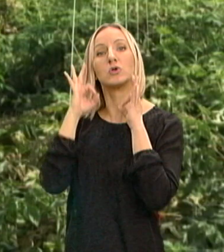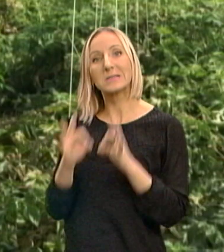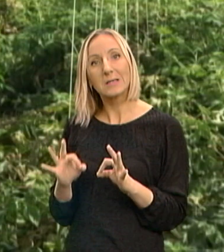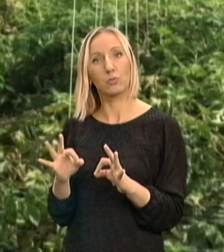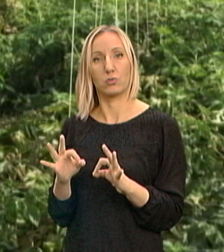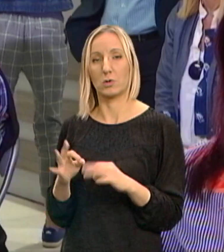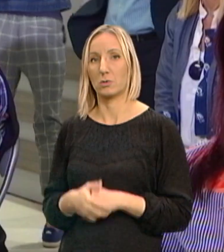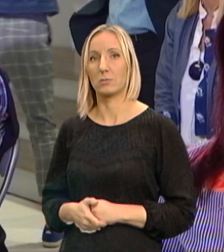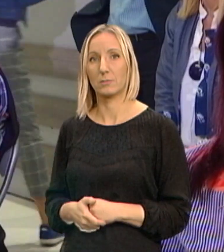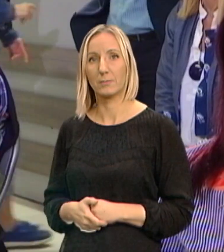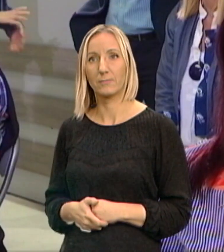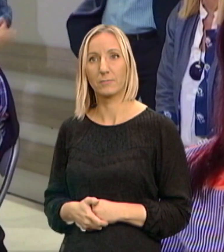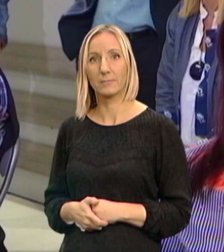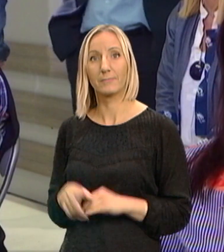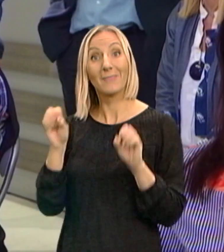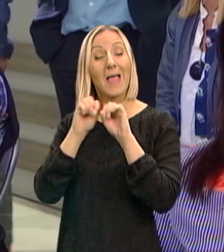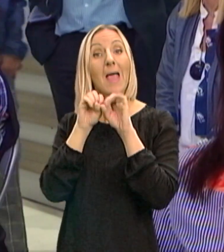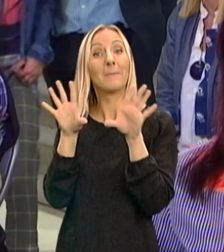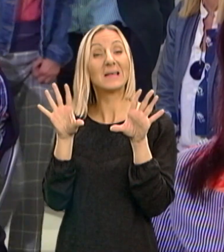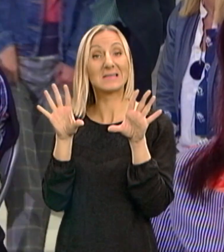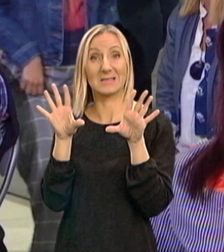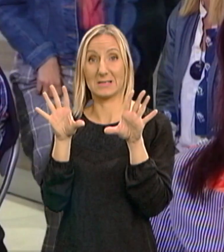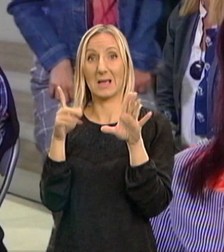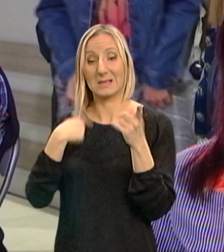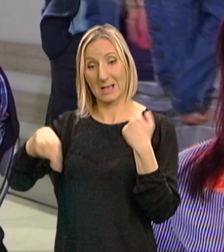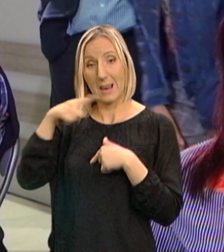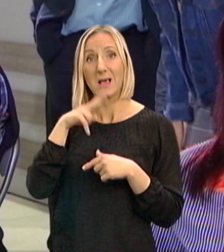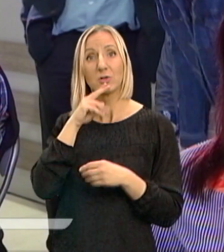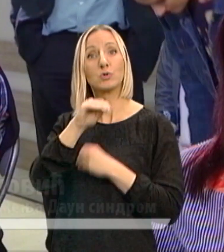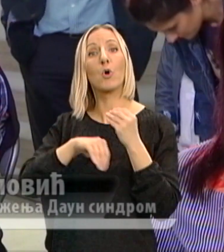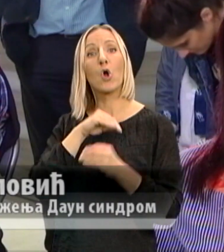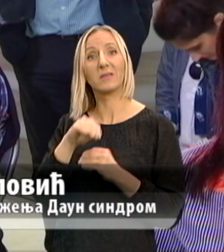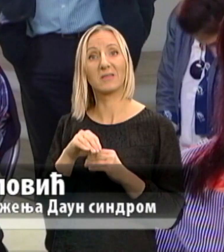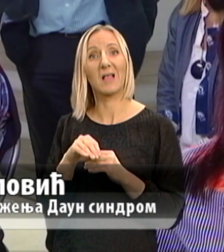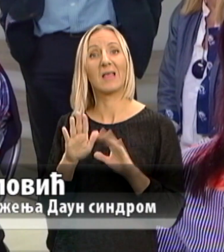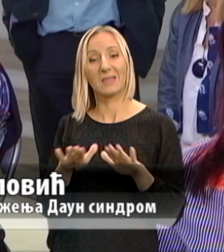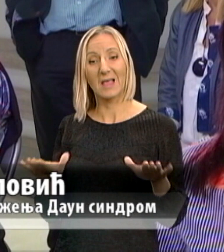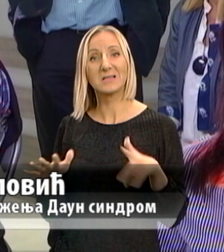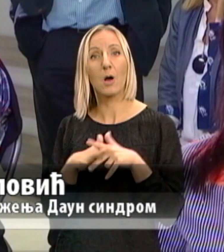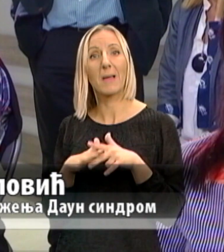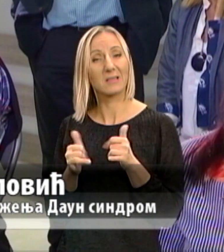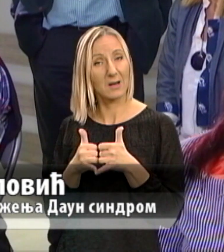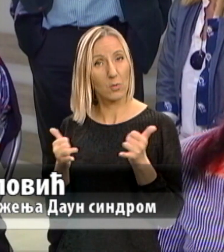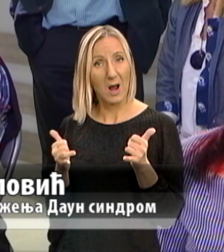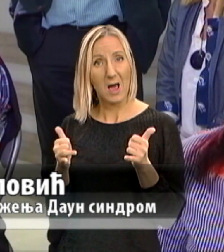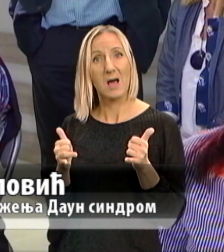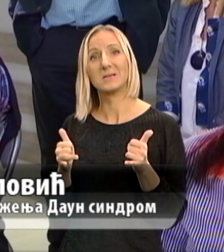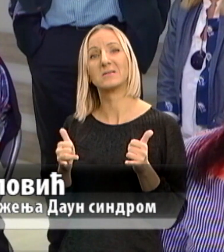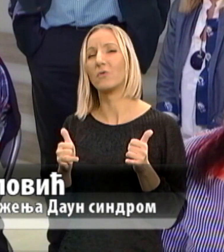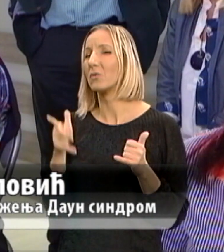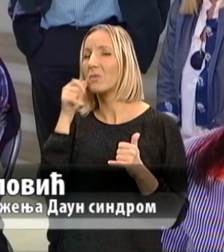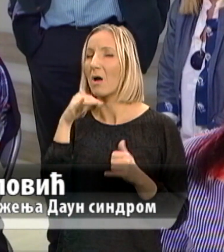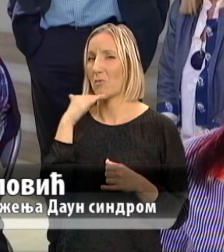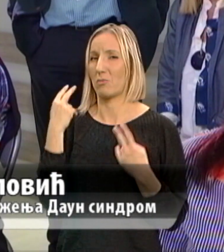izme. Emisija je za nas roditelje dece ometene u razvoju jako